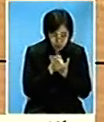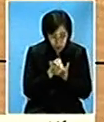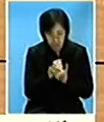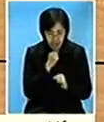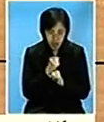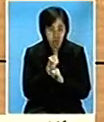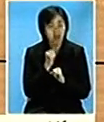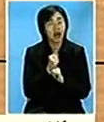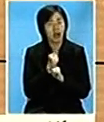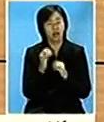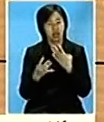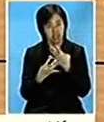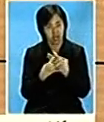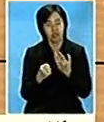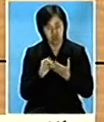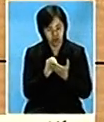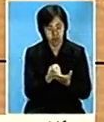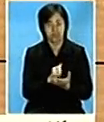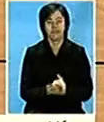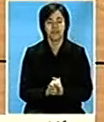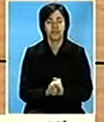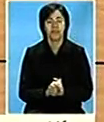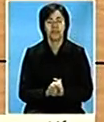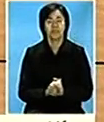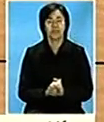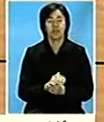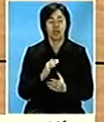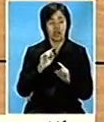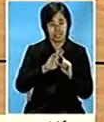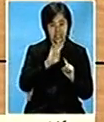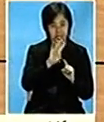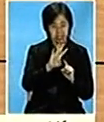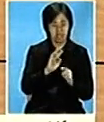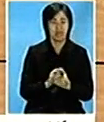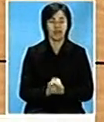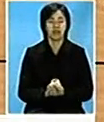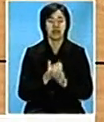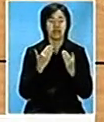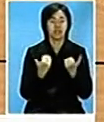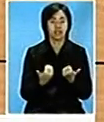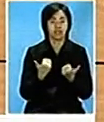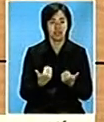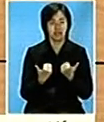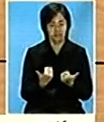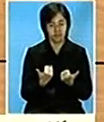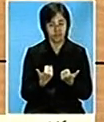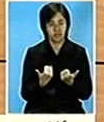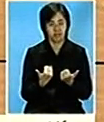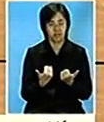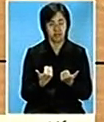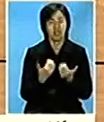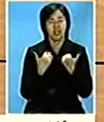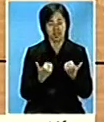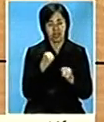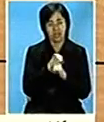ครับเรื่องที่สี่ที่ผมนำมาพูดก็คือขณะนี้มันมีการยก